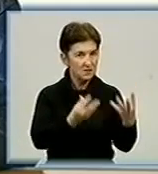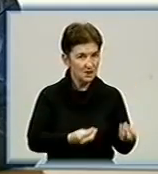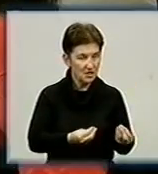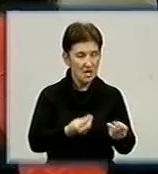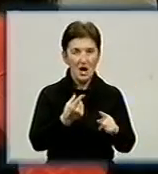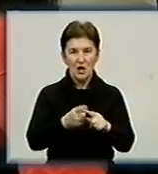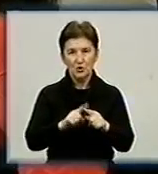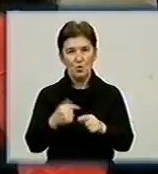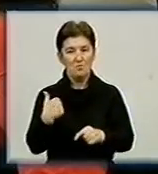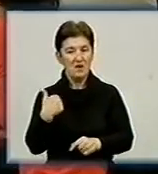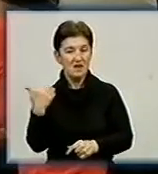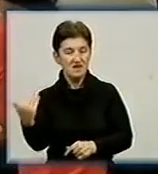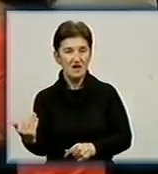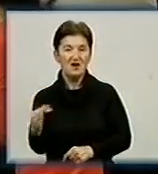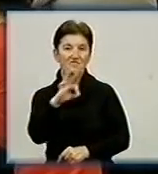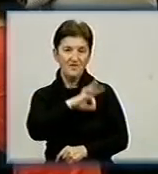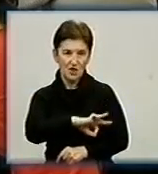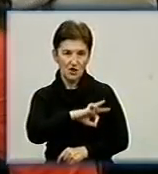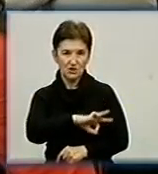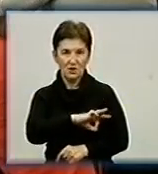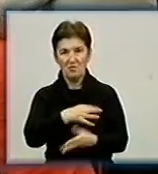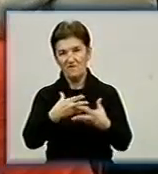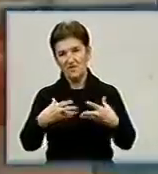ми їх використаємо весною.